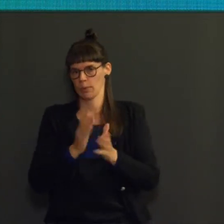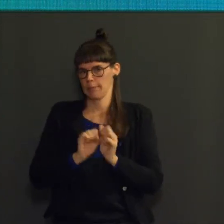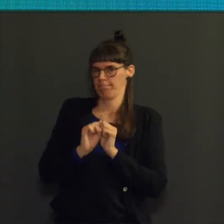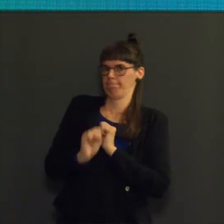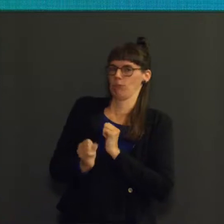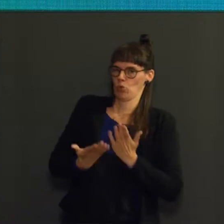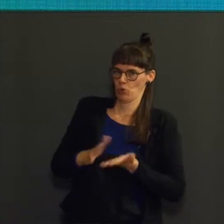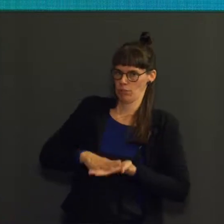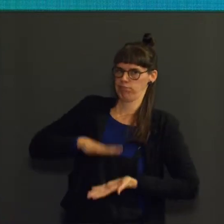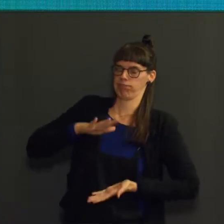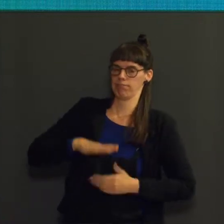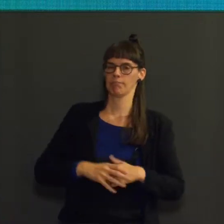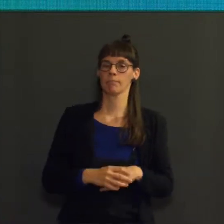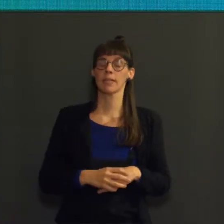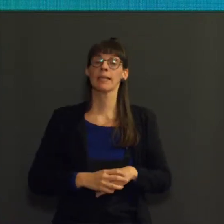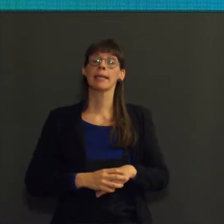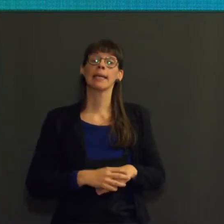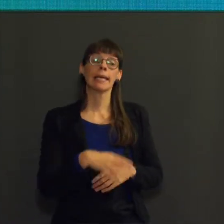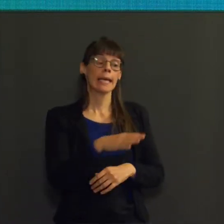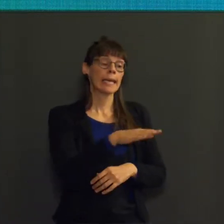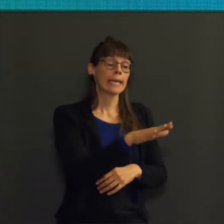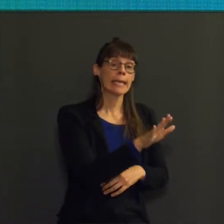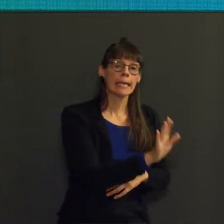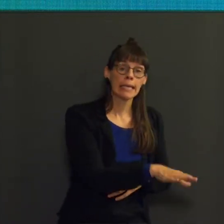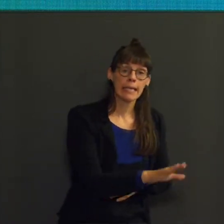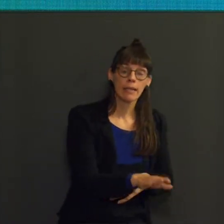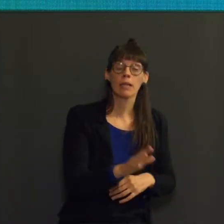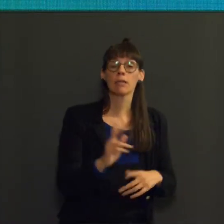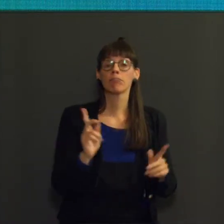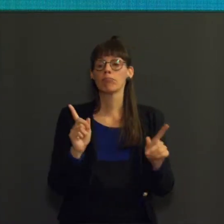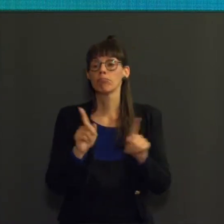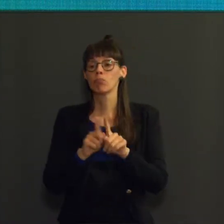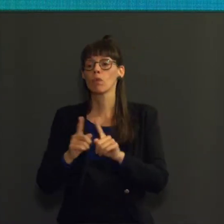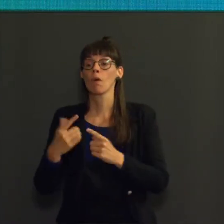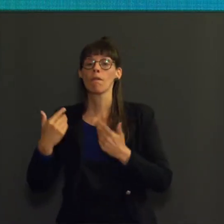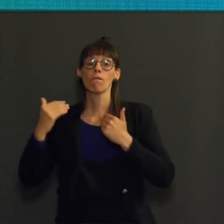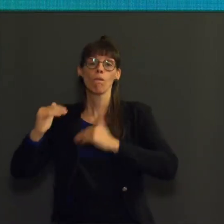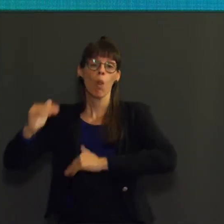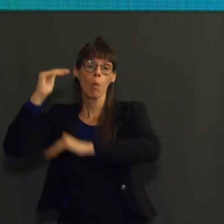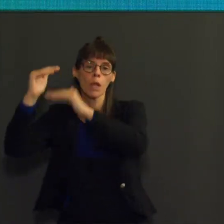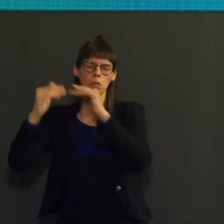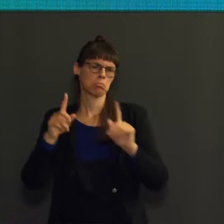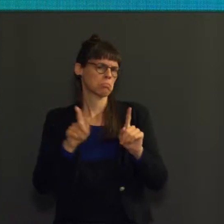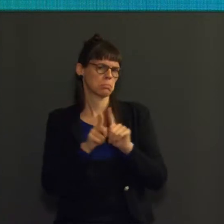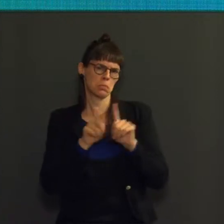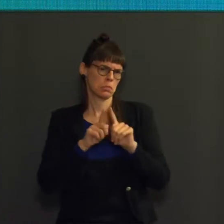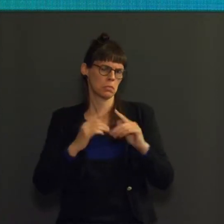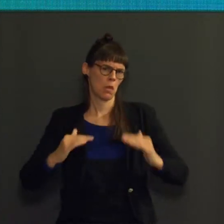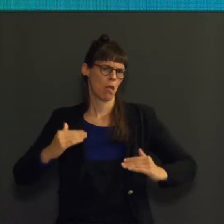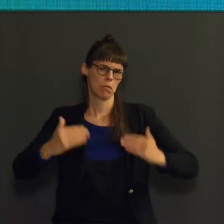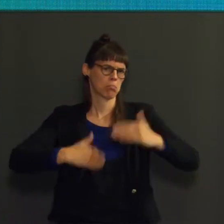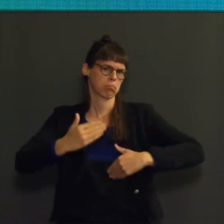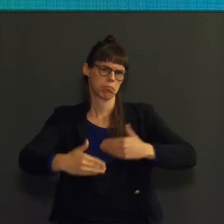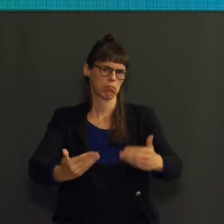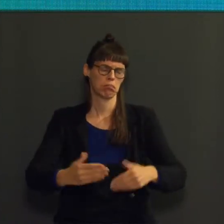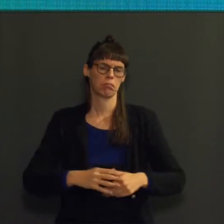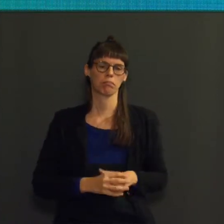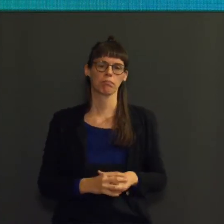De trend die we zien bij kinderen is daarmee vergelijkbaar met die in de volwassen bevolking.